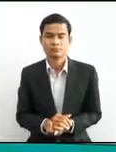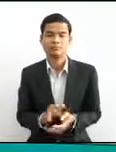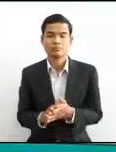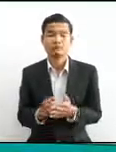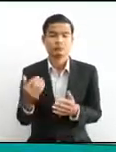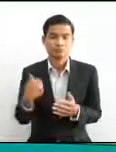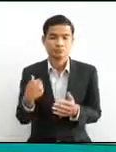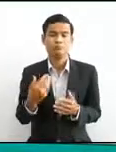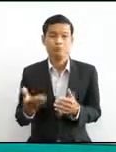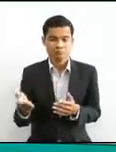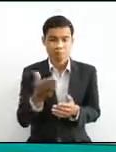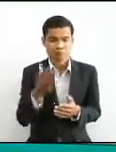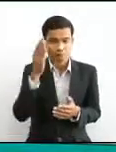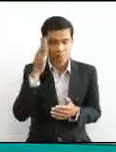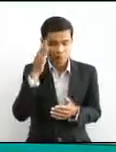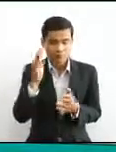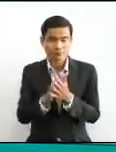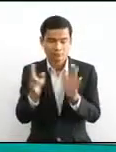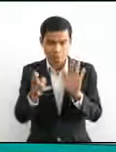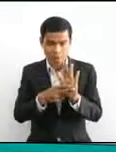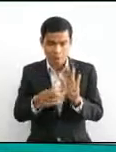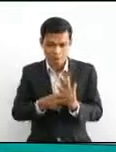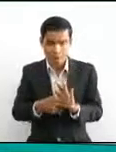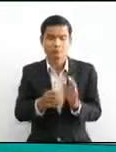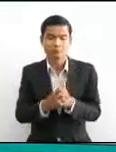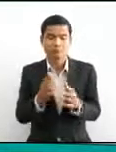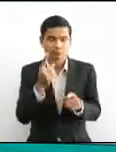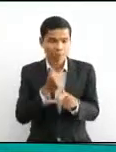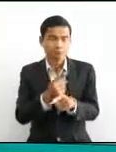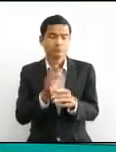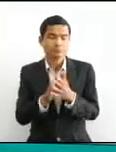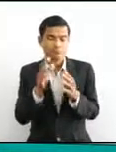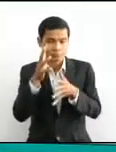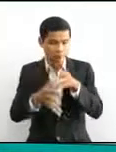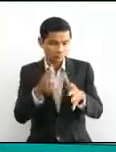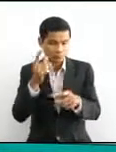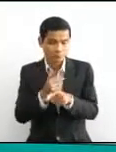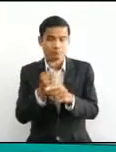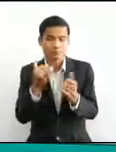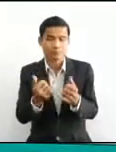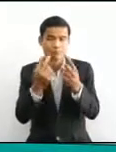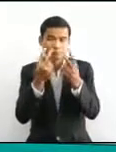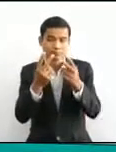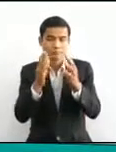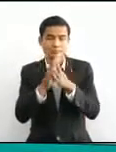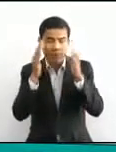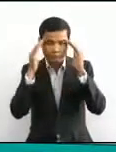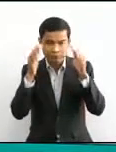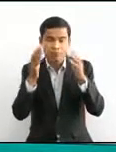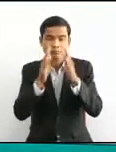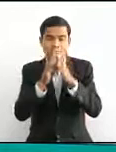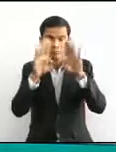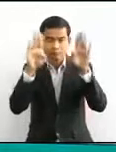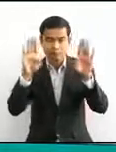cha đam mê chẳng ai đăng cầm để chụp con ăn trời ớt con chăm tiền to chim muỗi nẹt kêu cha chăm tiền to chim muỗi